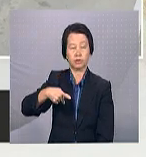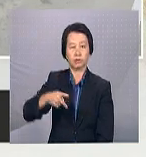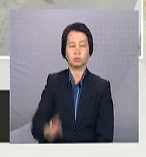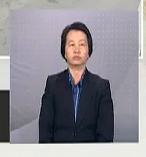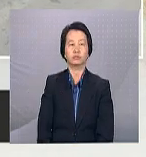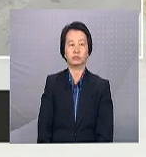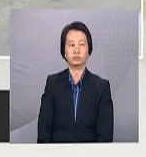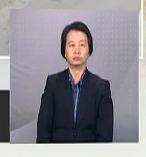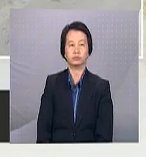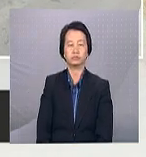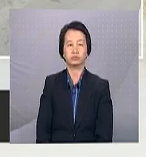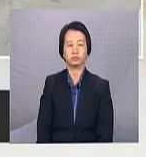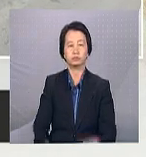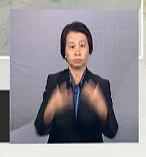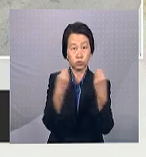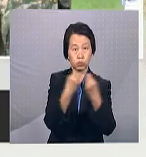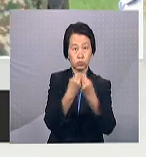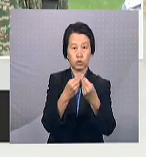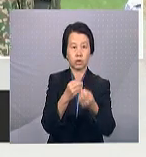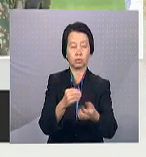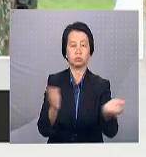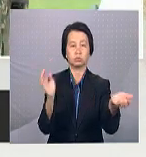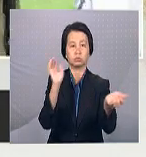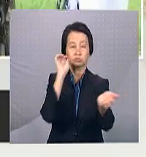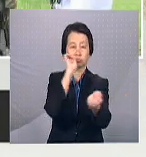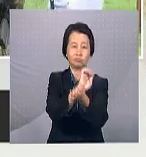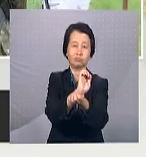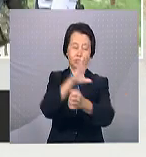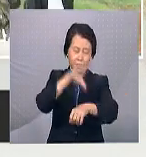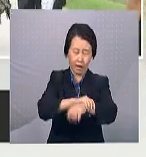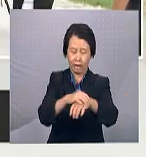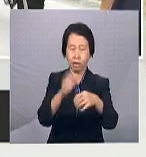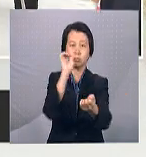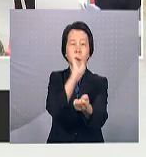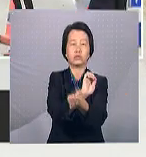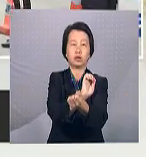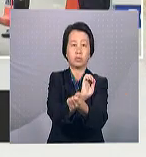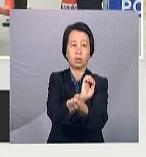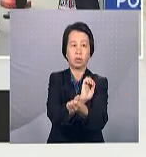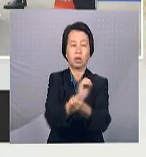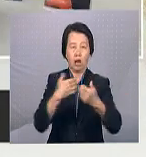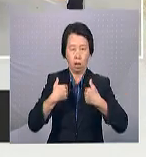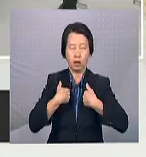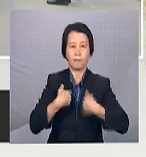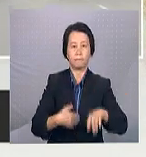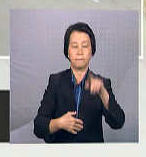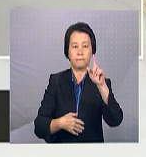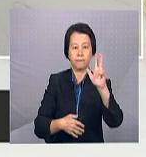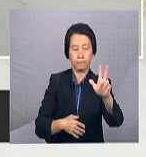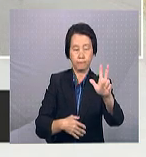kerajaan. Jumlah direman daripada jumlah tangkapan tersebut adalah sebanyak